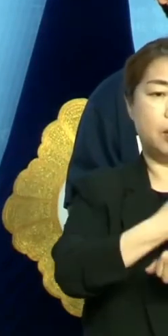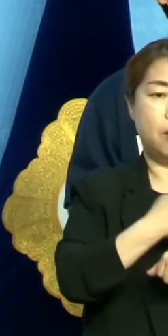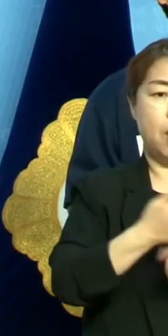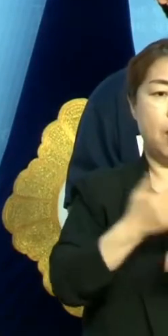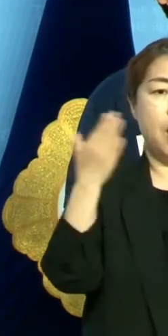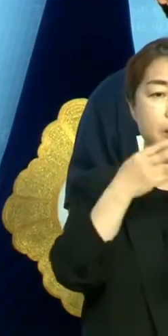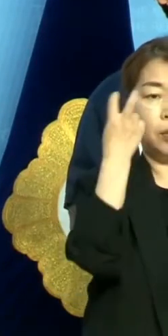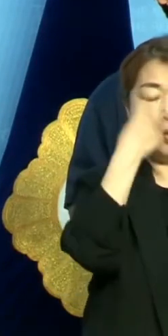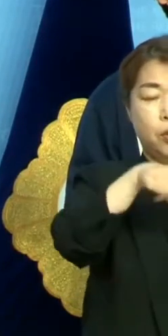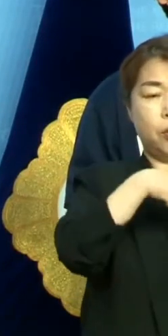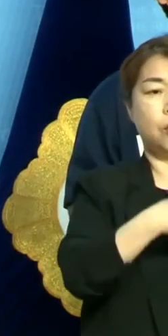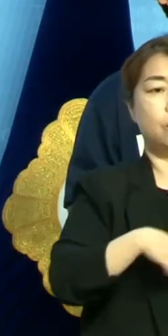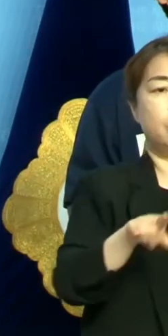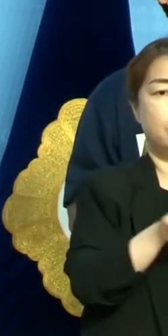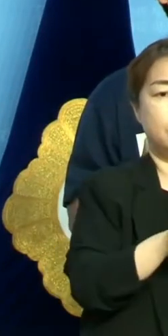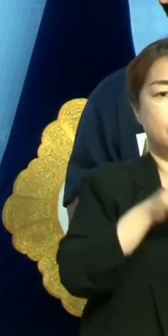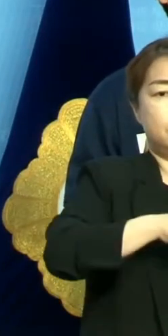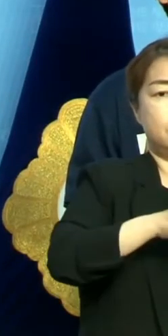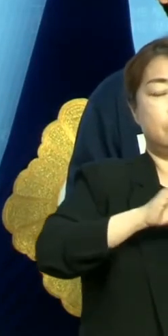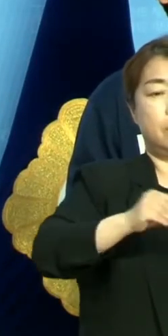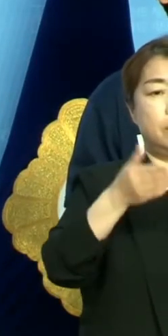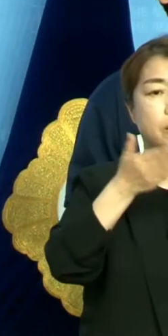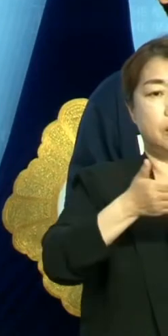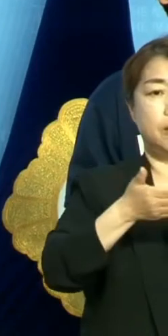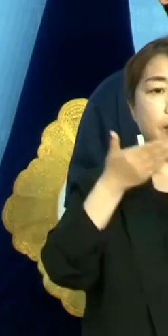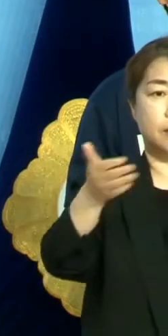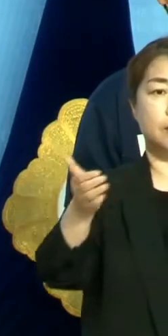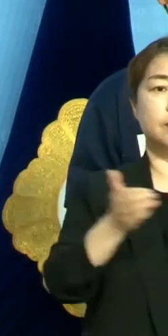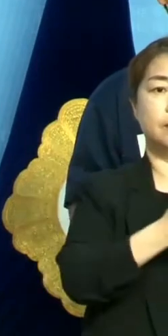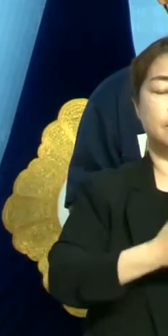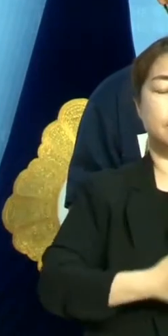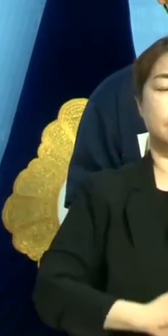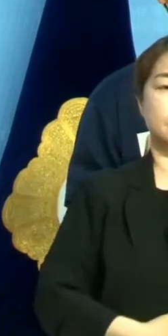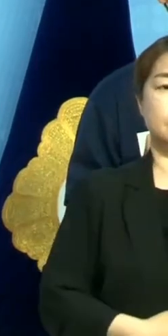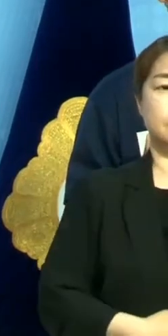보호를 위한 조치 마련에 촉구합니다 이상입니다